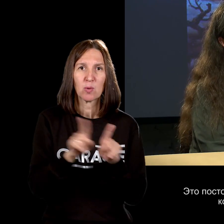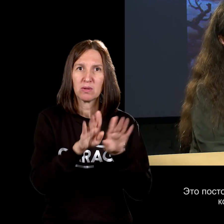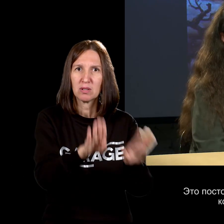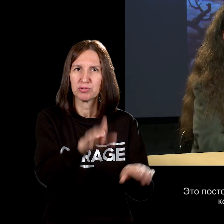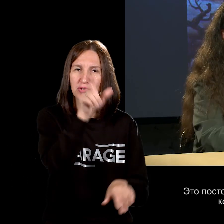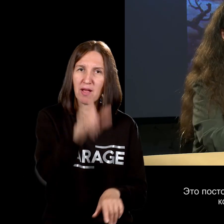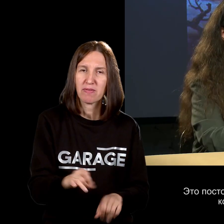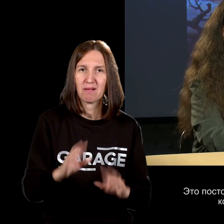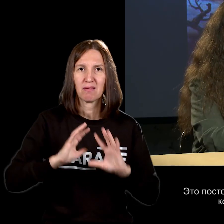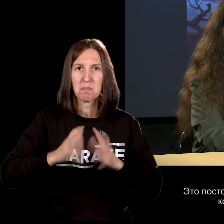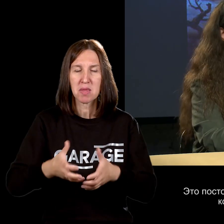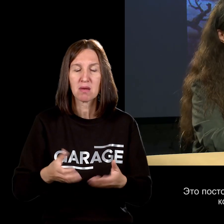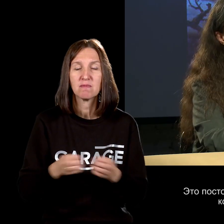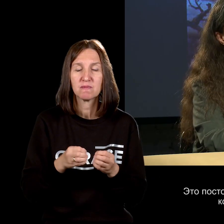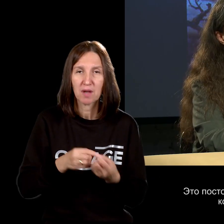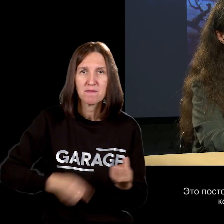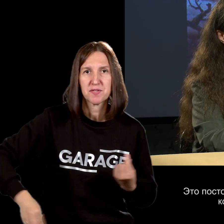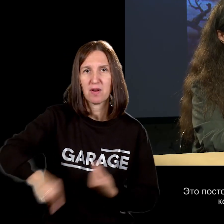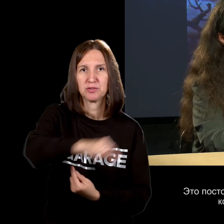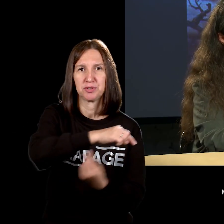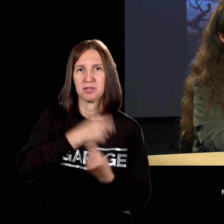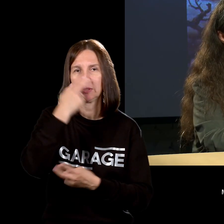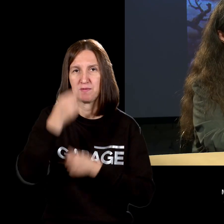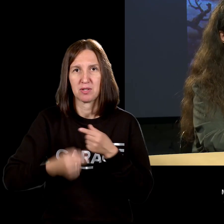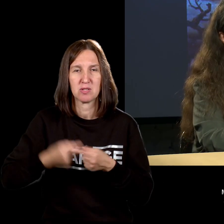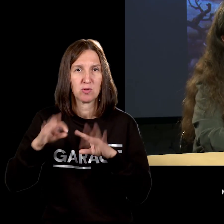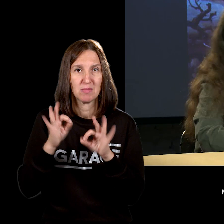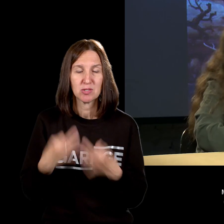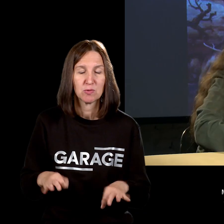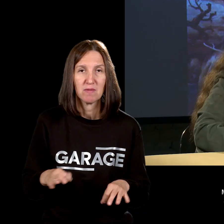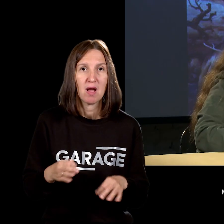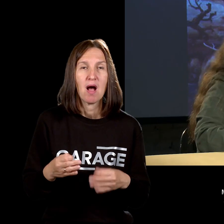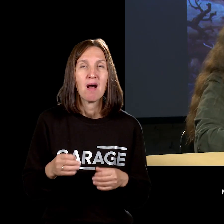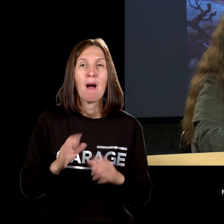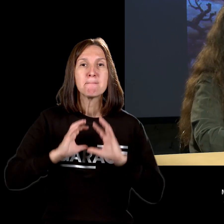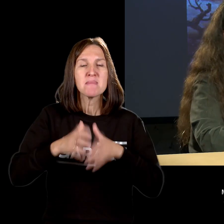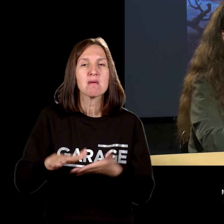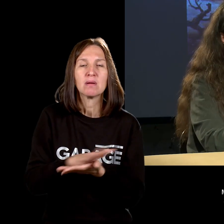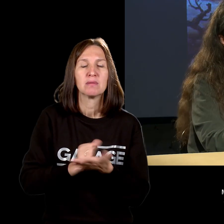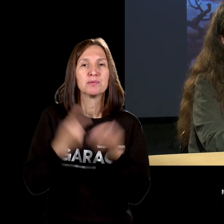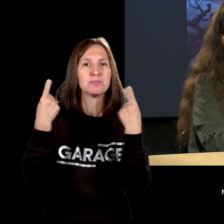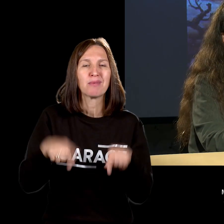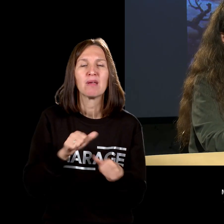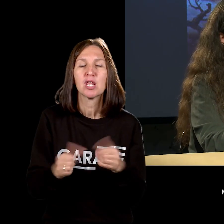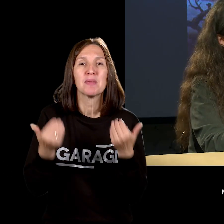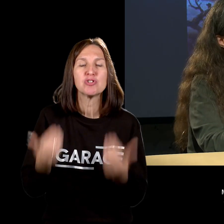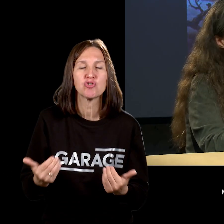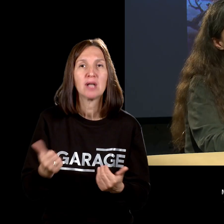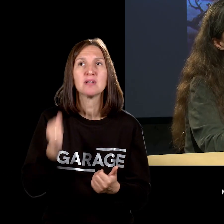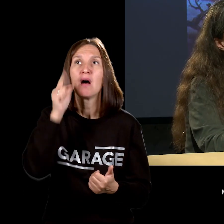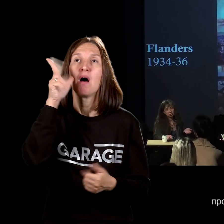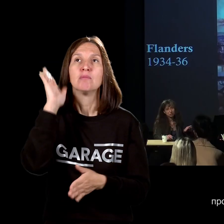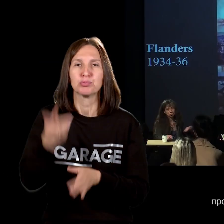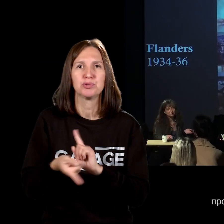человечества, которая возвращается через эту традицию, потому что мир не испортился сейчас и не станет однажды лучше, а он всегда